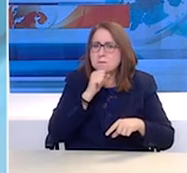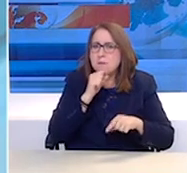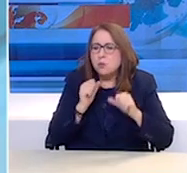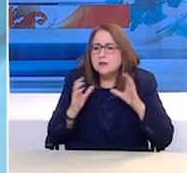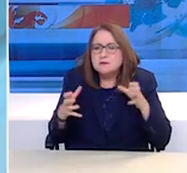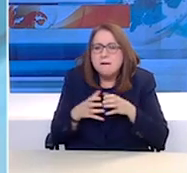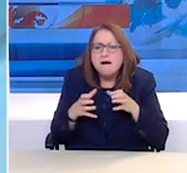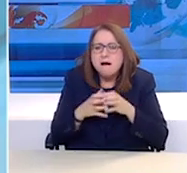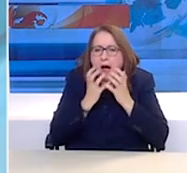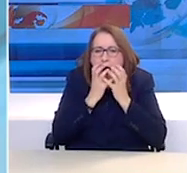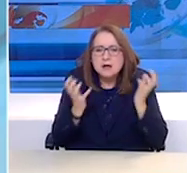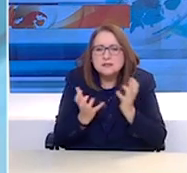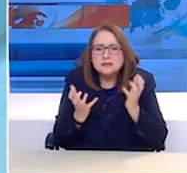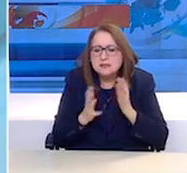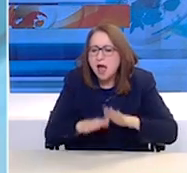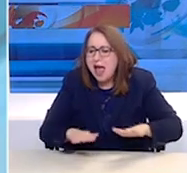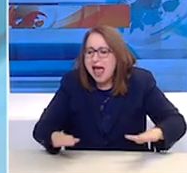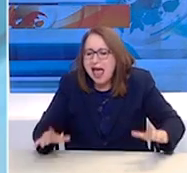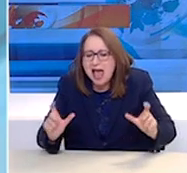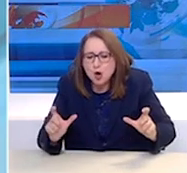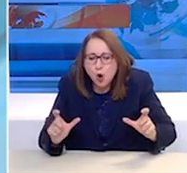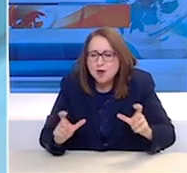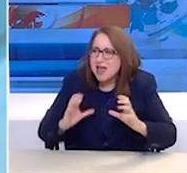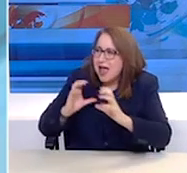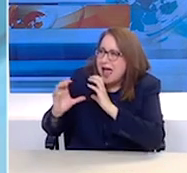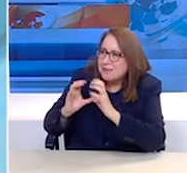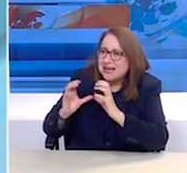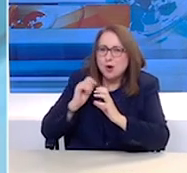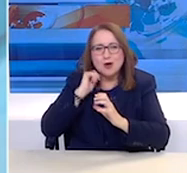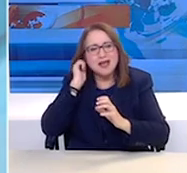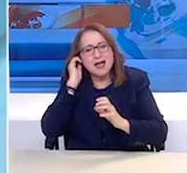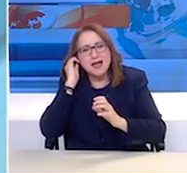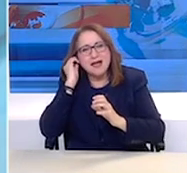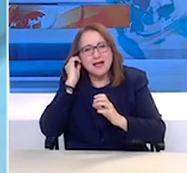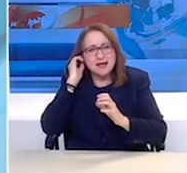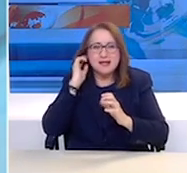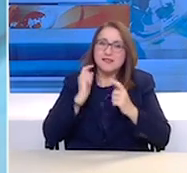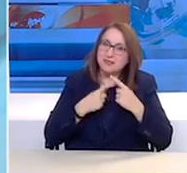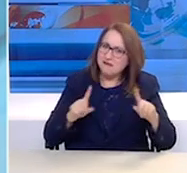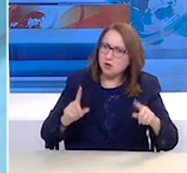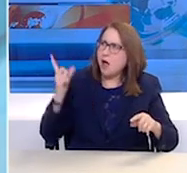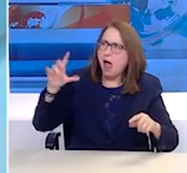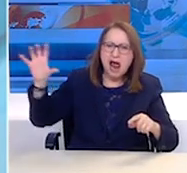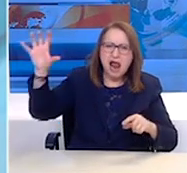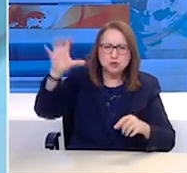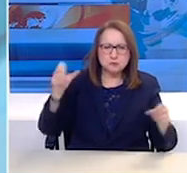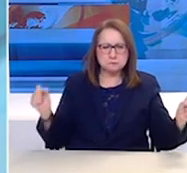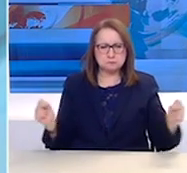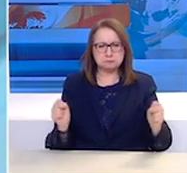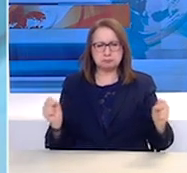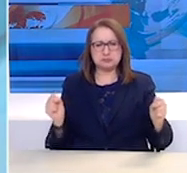παιδιά. Άρα όλα αυτά πρέπει να τα λάβει κανείς υπόψη όταν παίρνει τέτοιες αποφάσεις. Και εμείς το συζητάμε